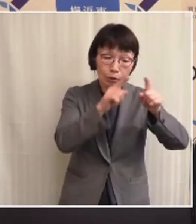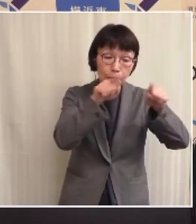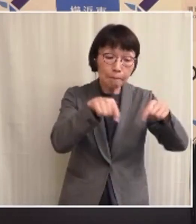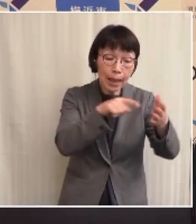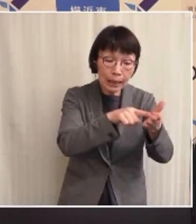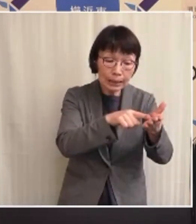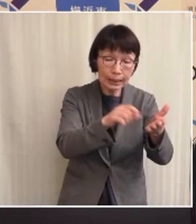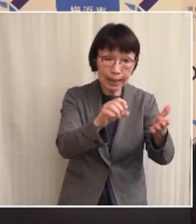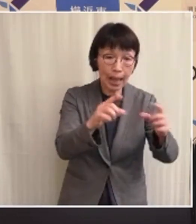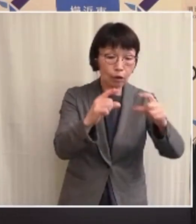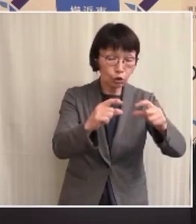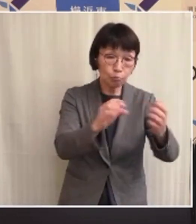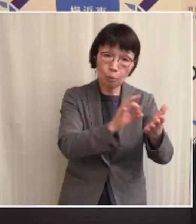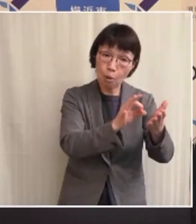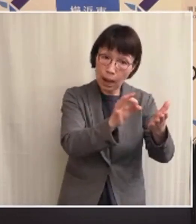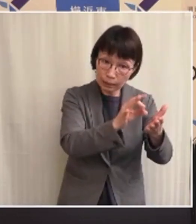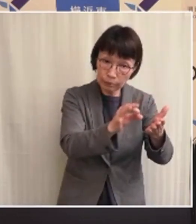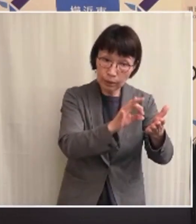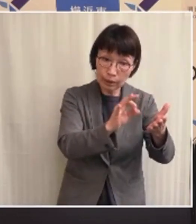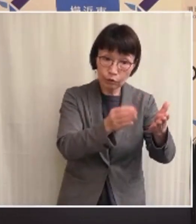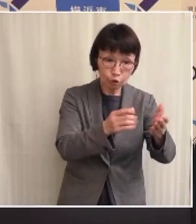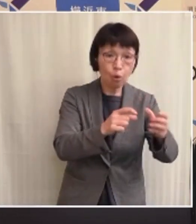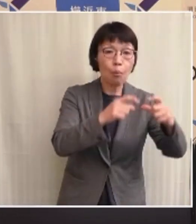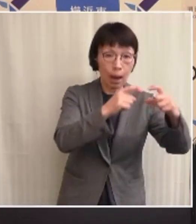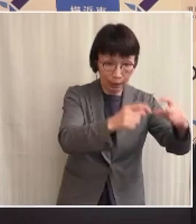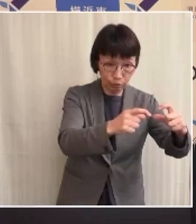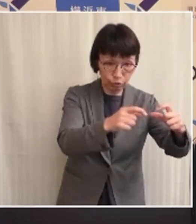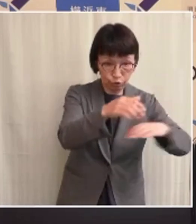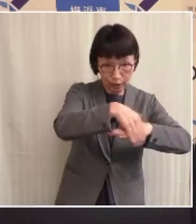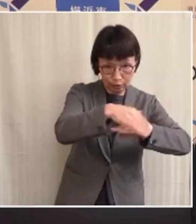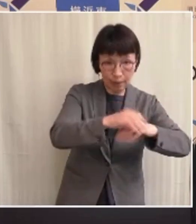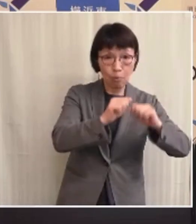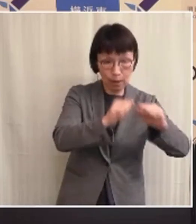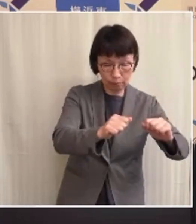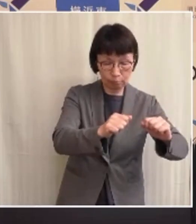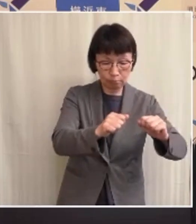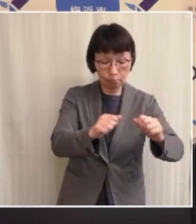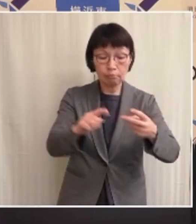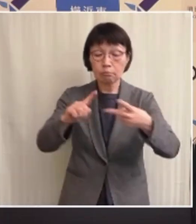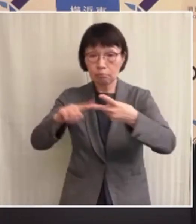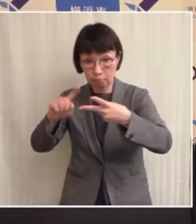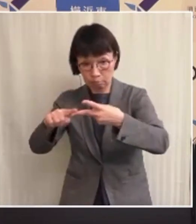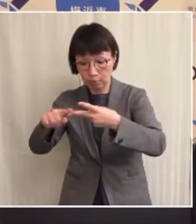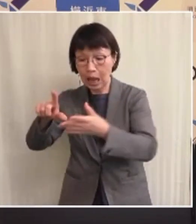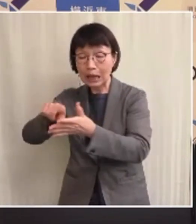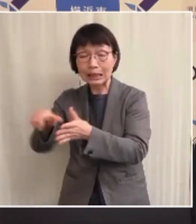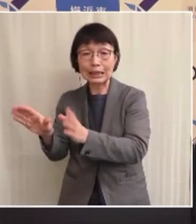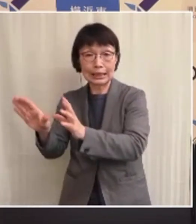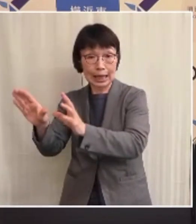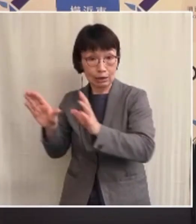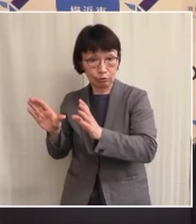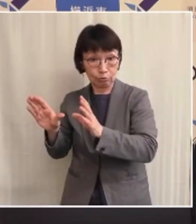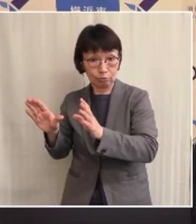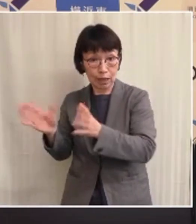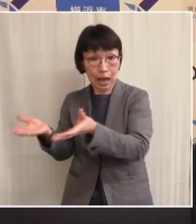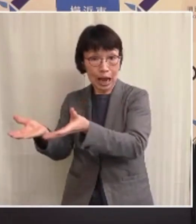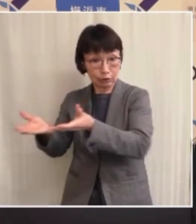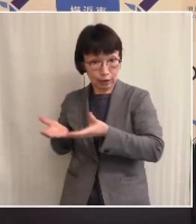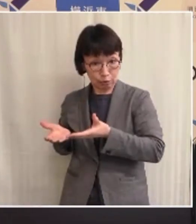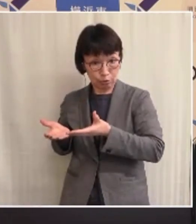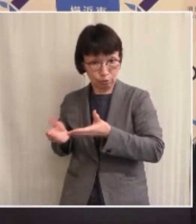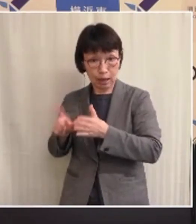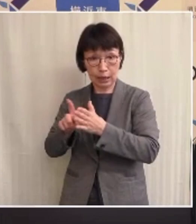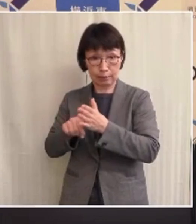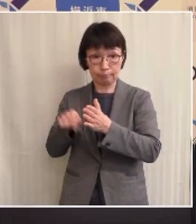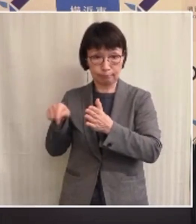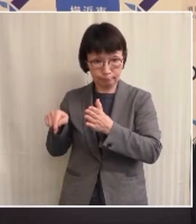布、それから予約の受付等も行います。それから地域でお預かりしていただく場